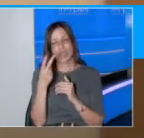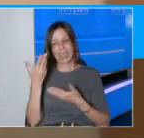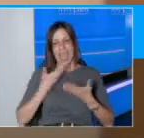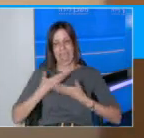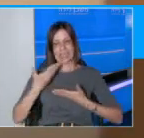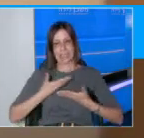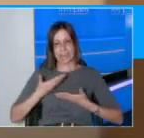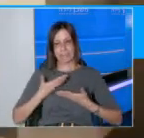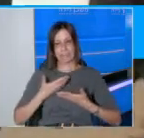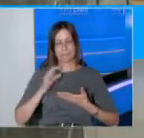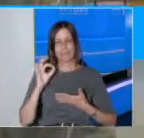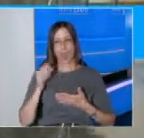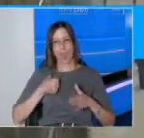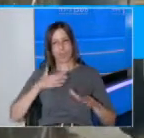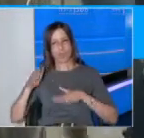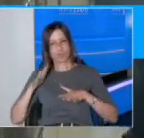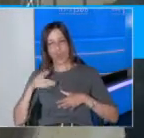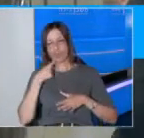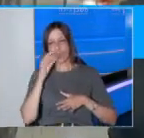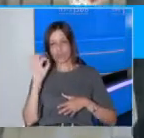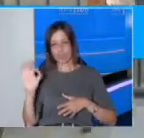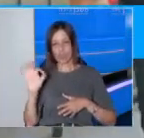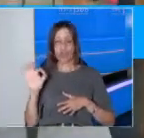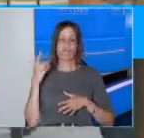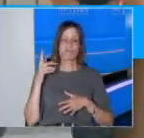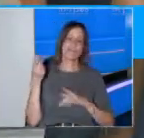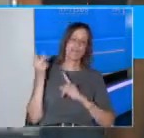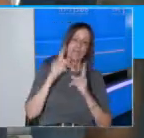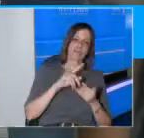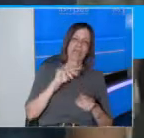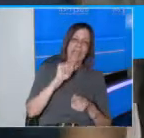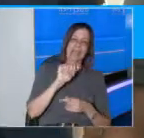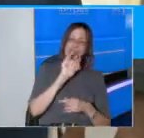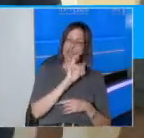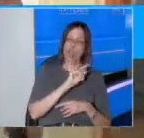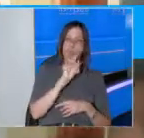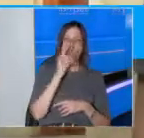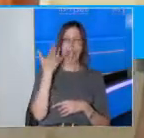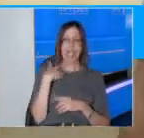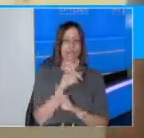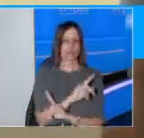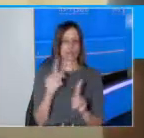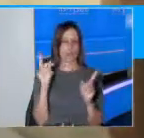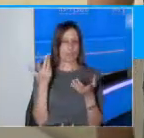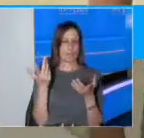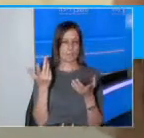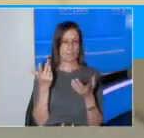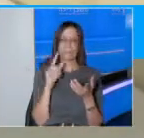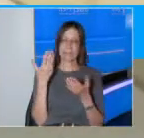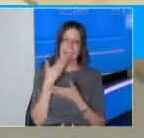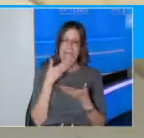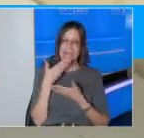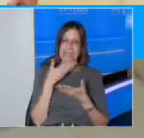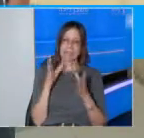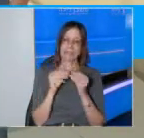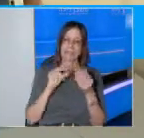שהיחסים בין ראש הממשלה, הדובר שלו, ובין אילן ישועה לא היו שונים מאשר יחסים